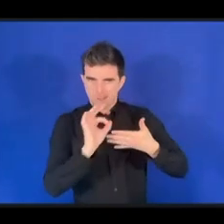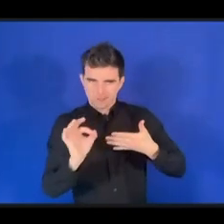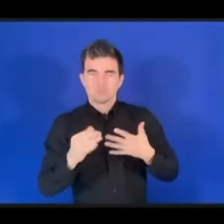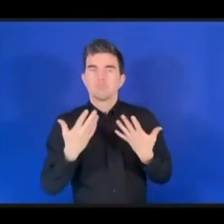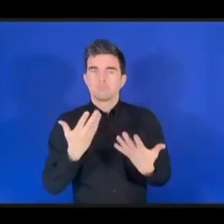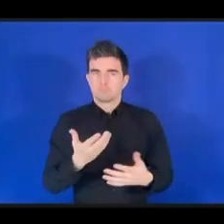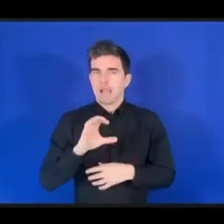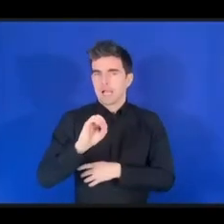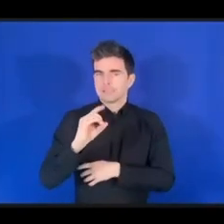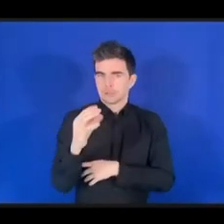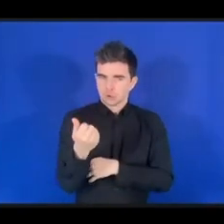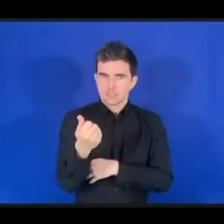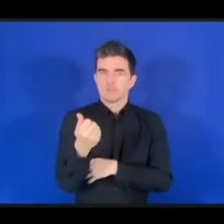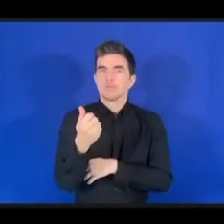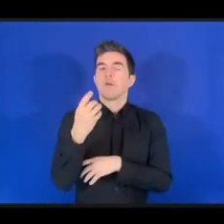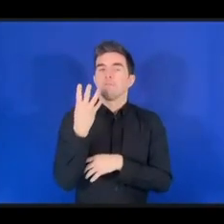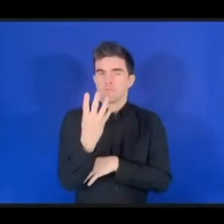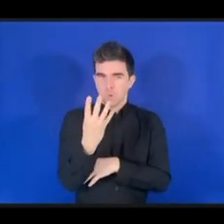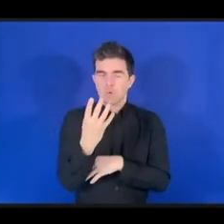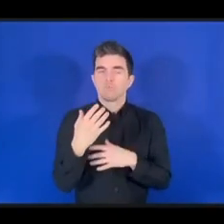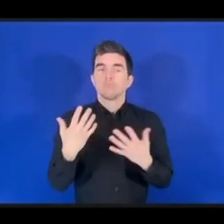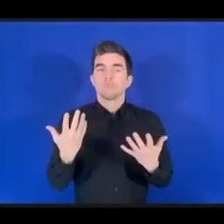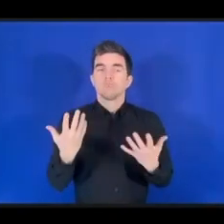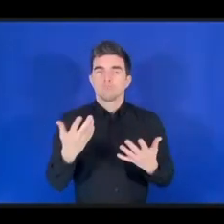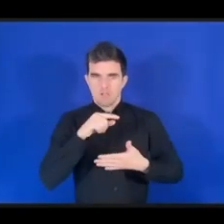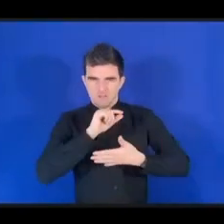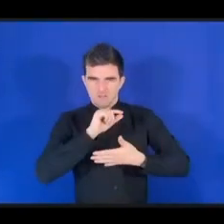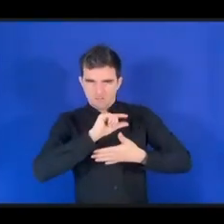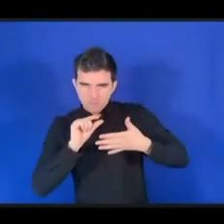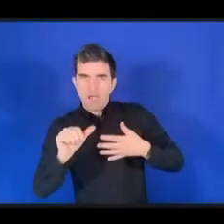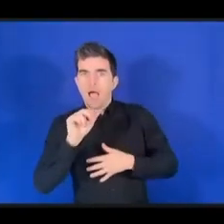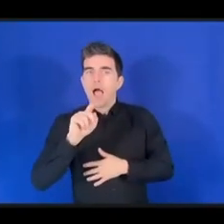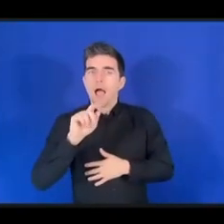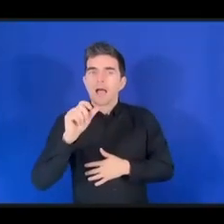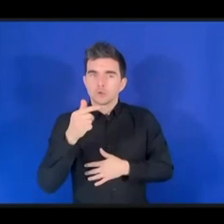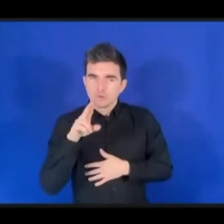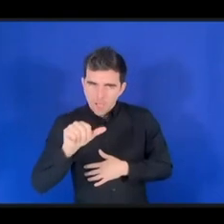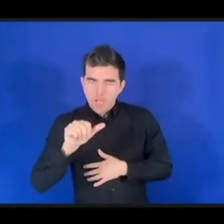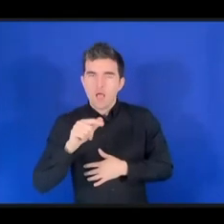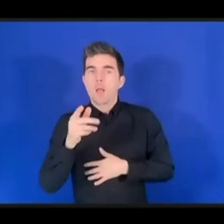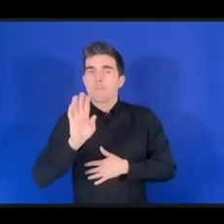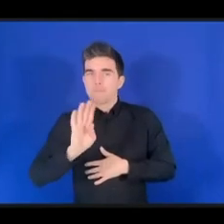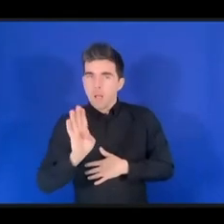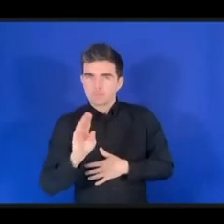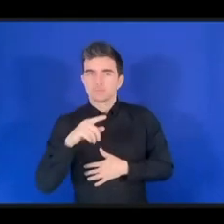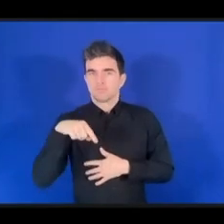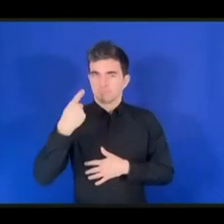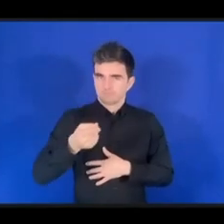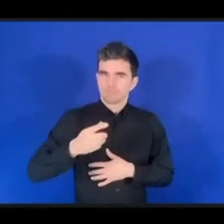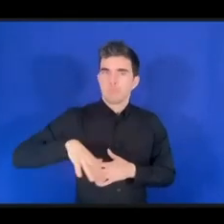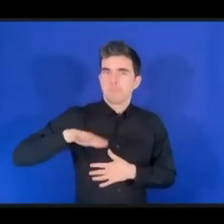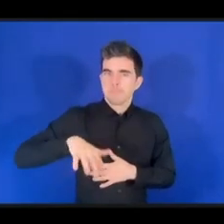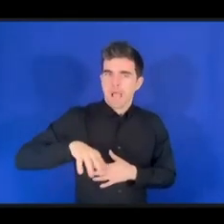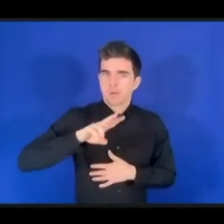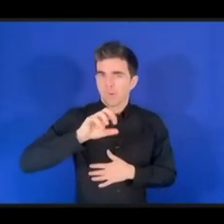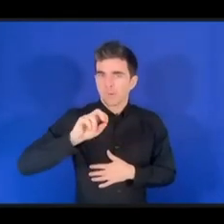الدول الجزريه الصغيره الذي سيعقد في انتيجا وبربودا في شهر مايو ايار